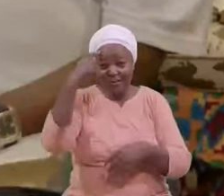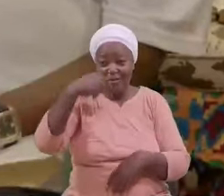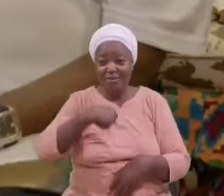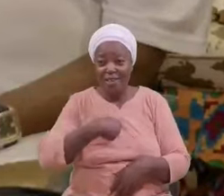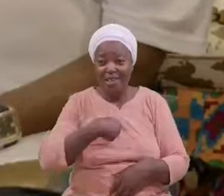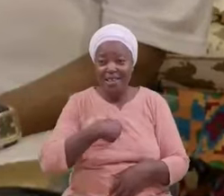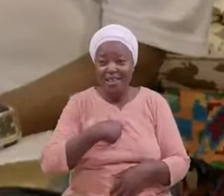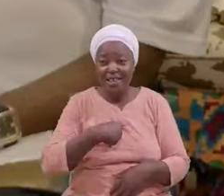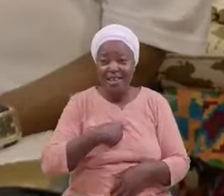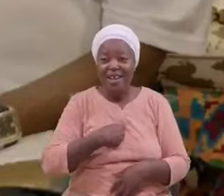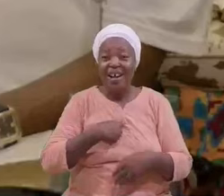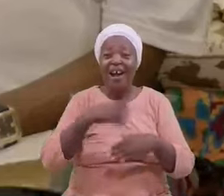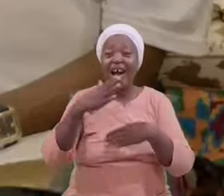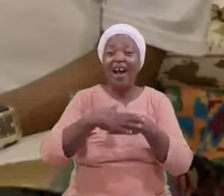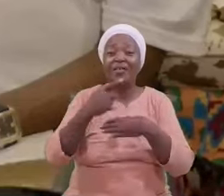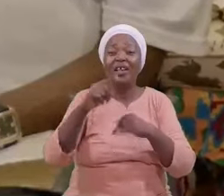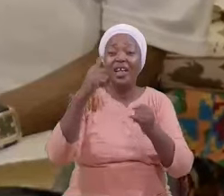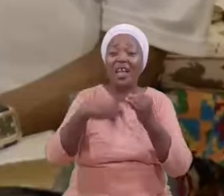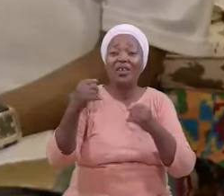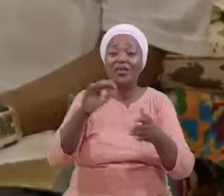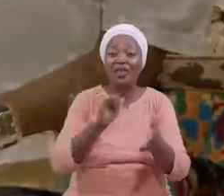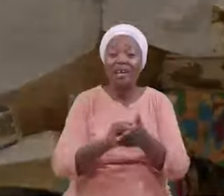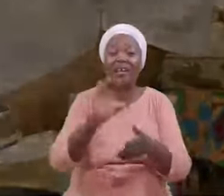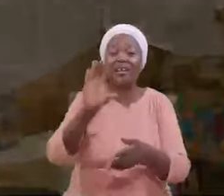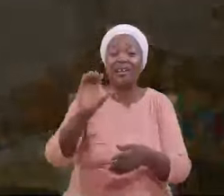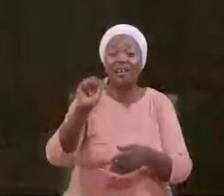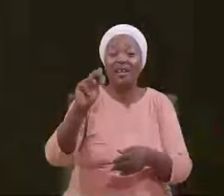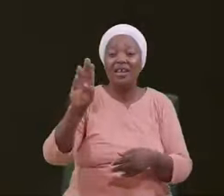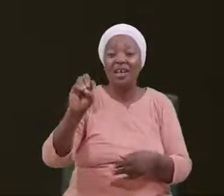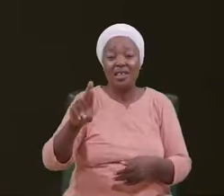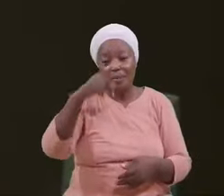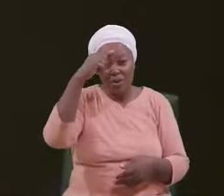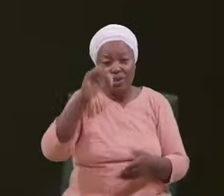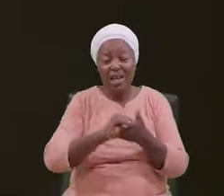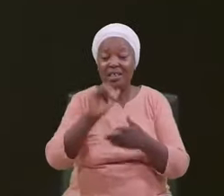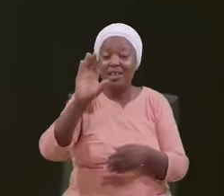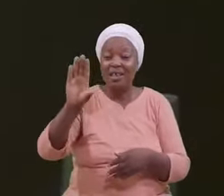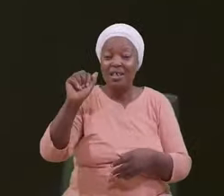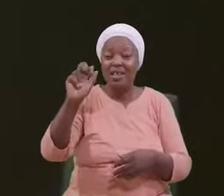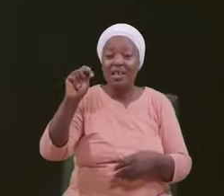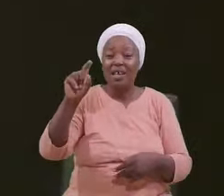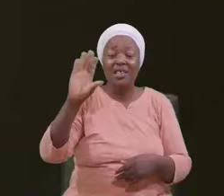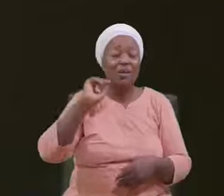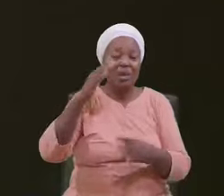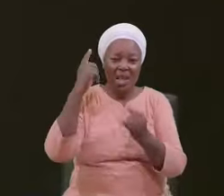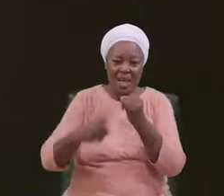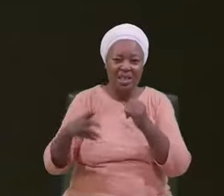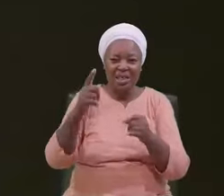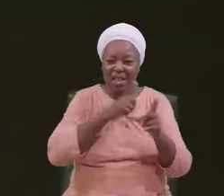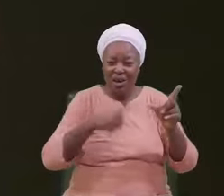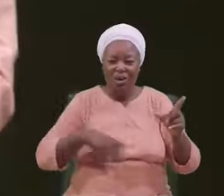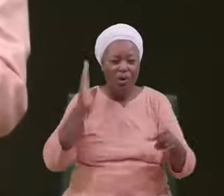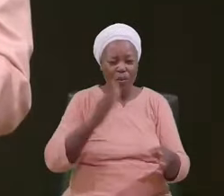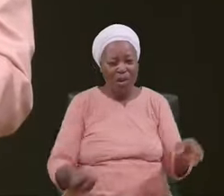Après la fin du cancer, parce que le cancer va prendre fin. Le Seigneur va ajouter